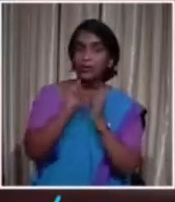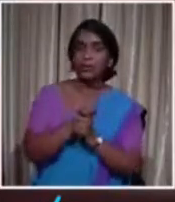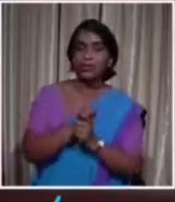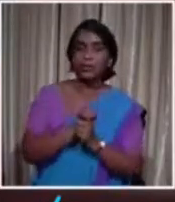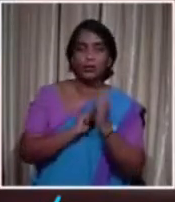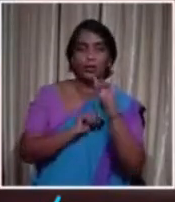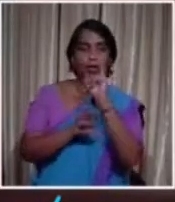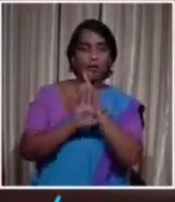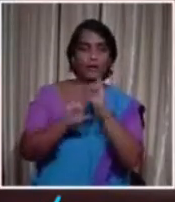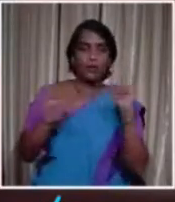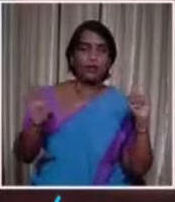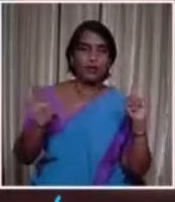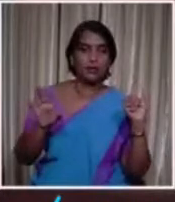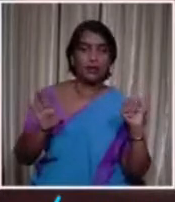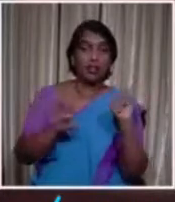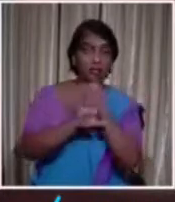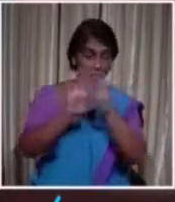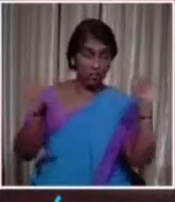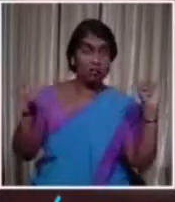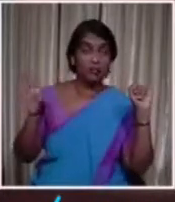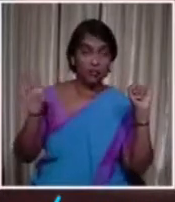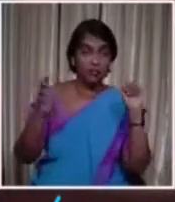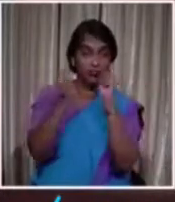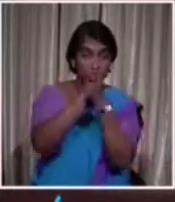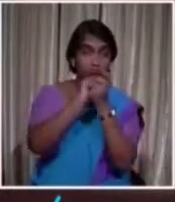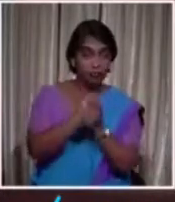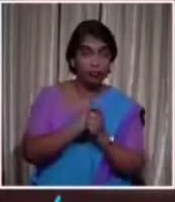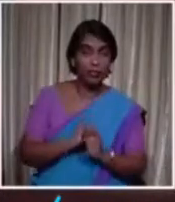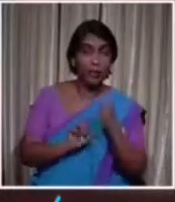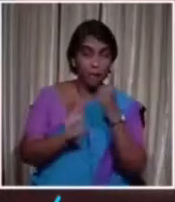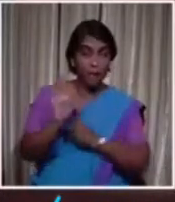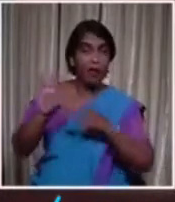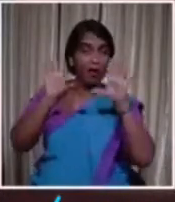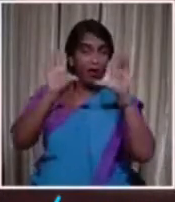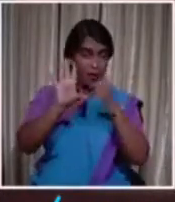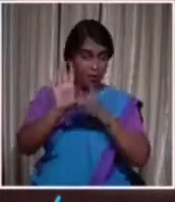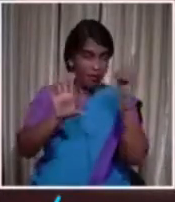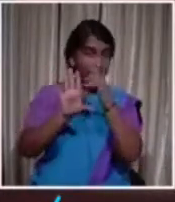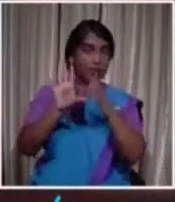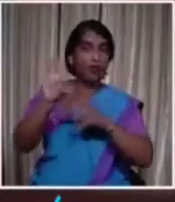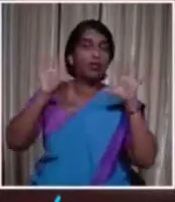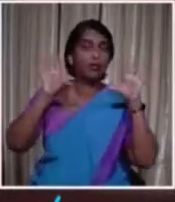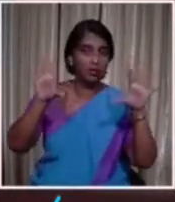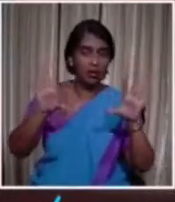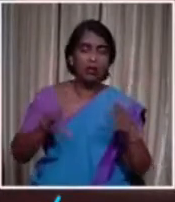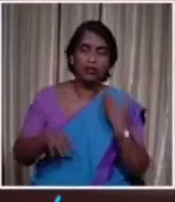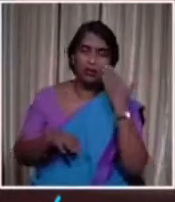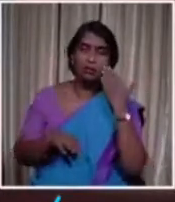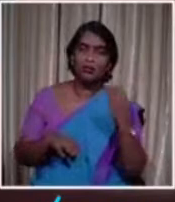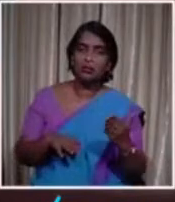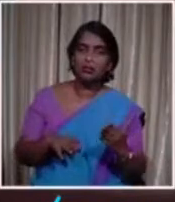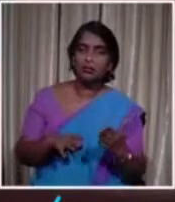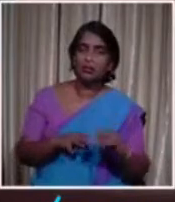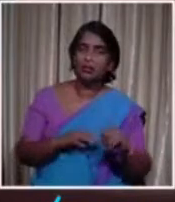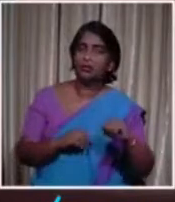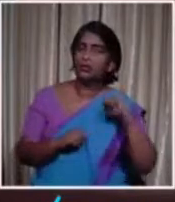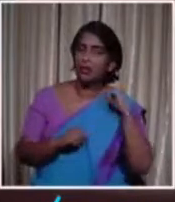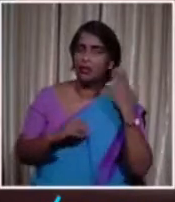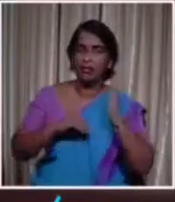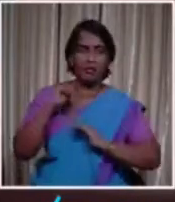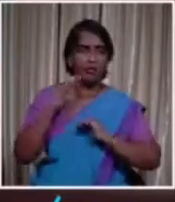अग्निनाव दास अग्निनाव पलविनी अवृद्धा एक पेनवाचर प्रायोगिक